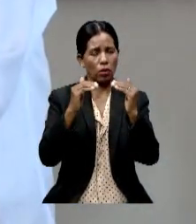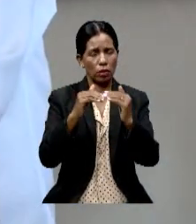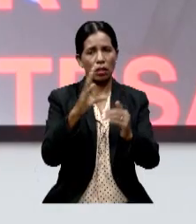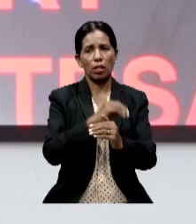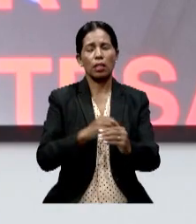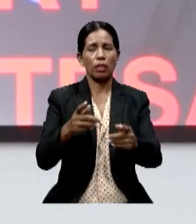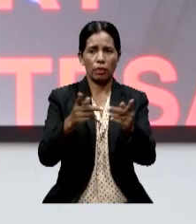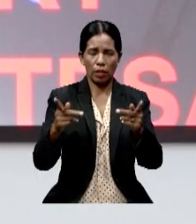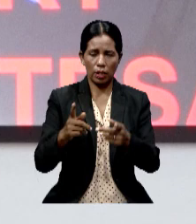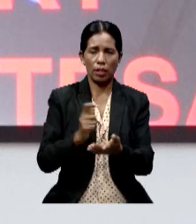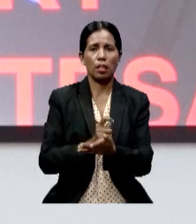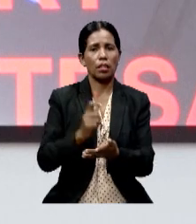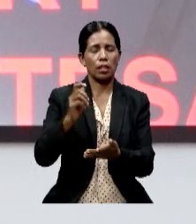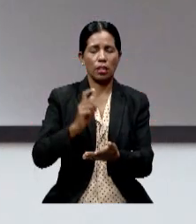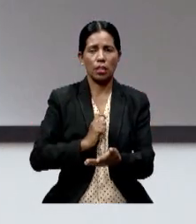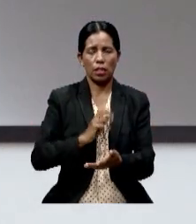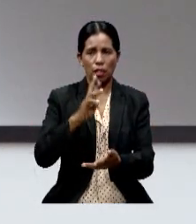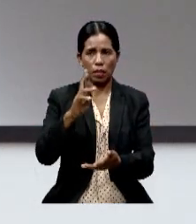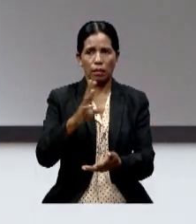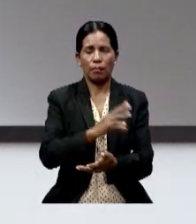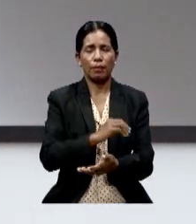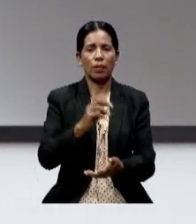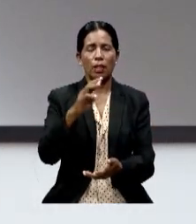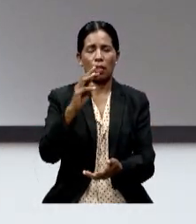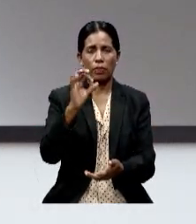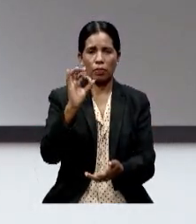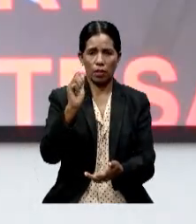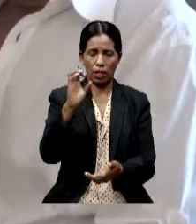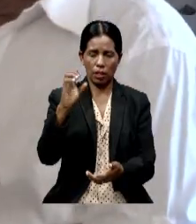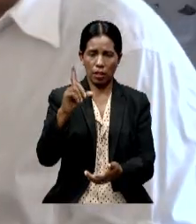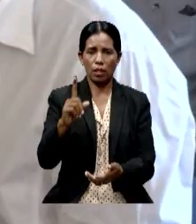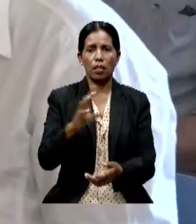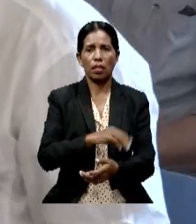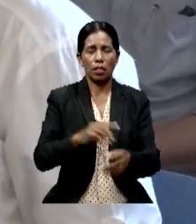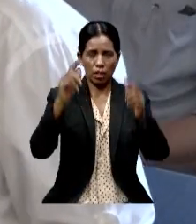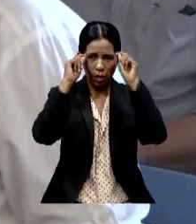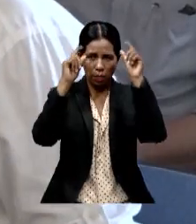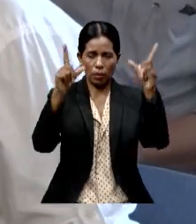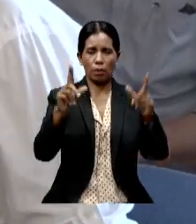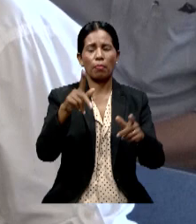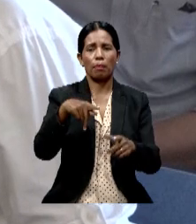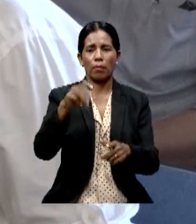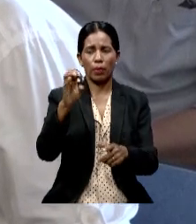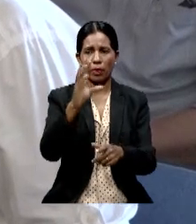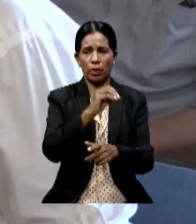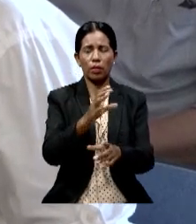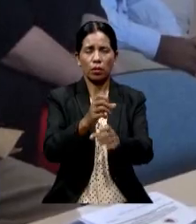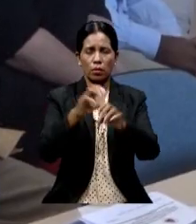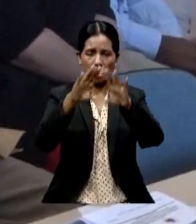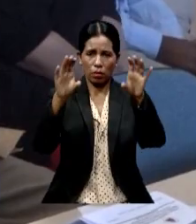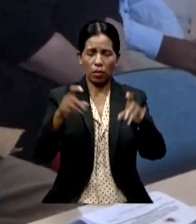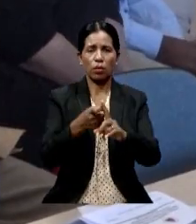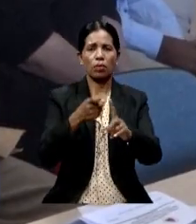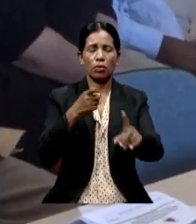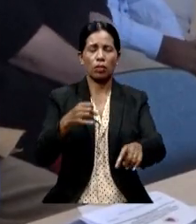Tibar. Chairman Timor Port Rafael Ribeiro Hateten, Timor Port marca história fong simu sertifikado husi